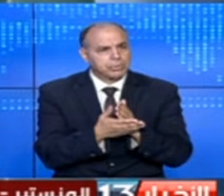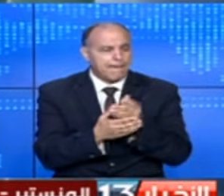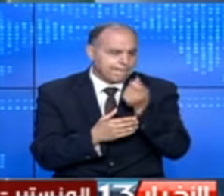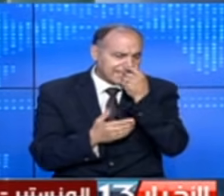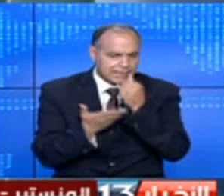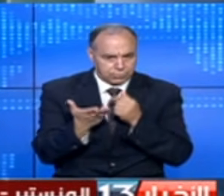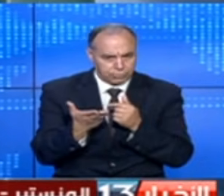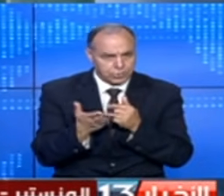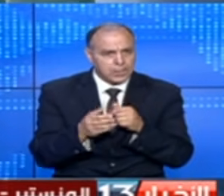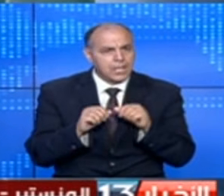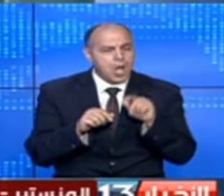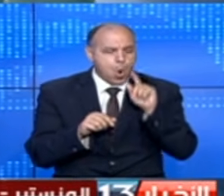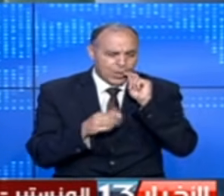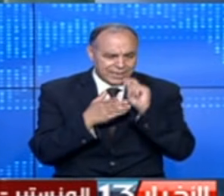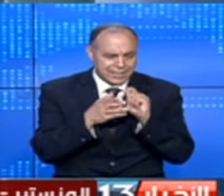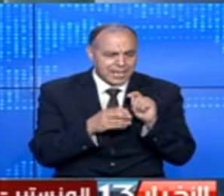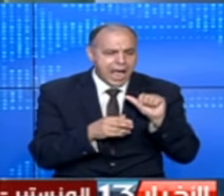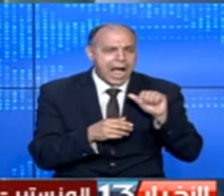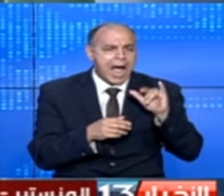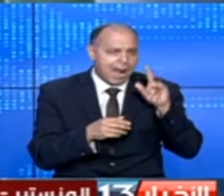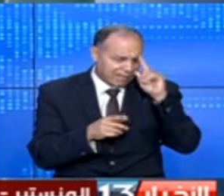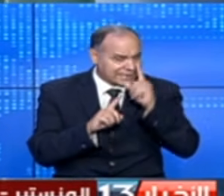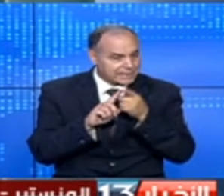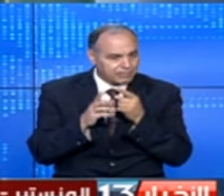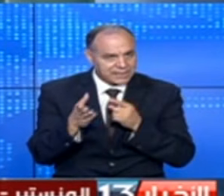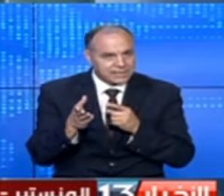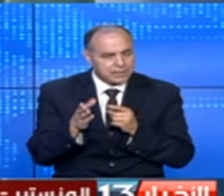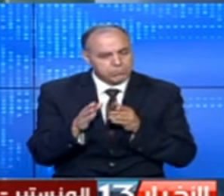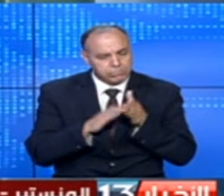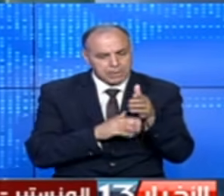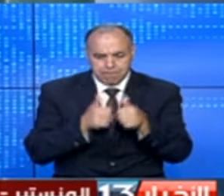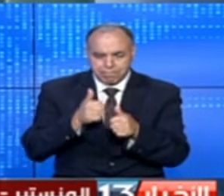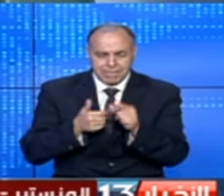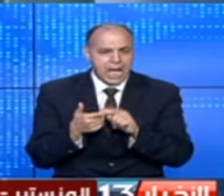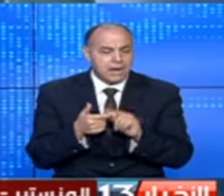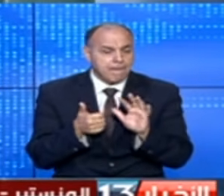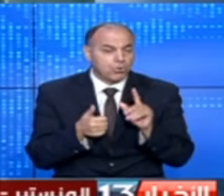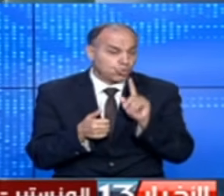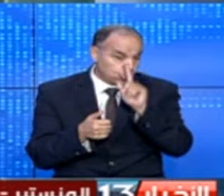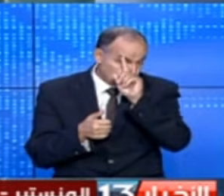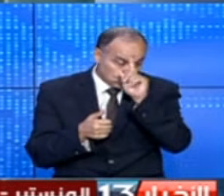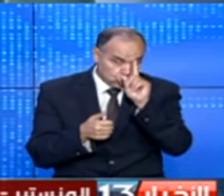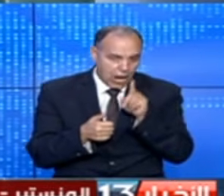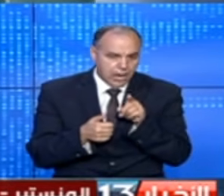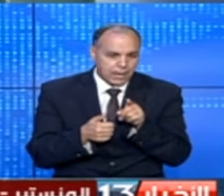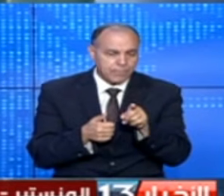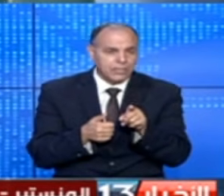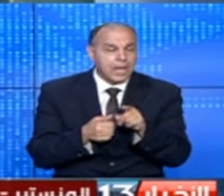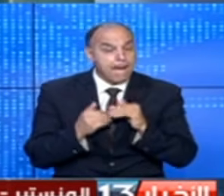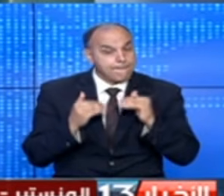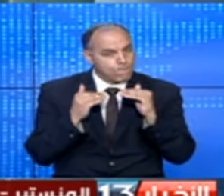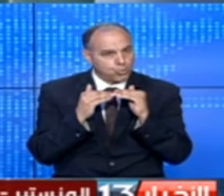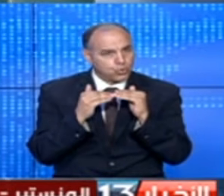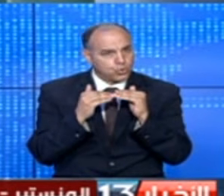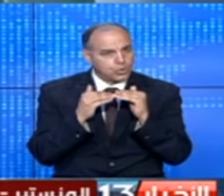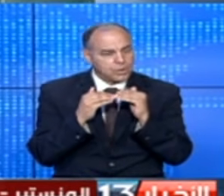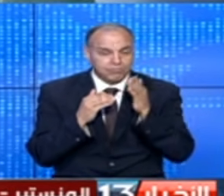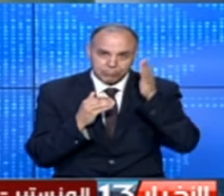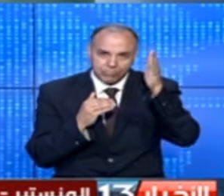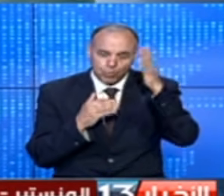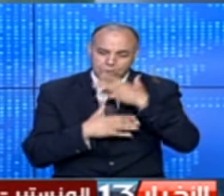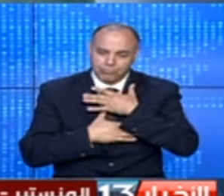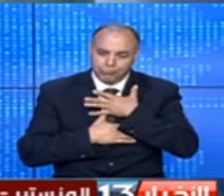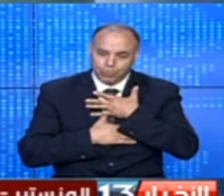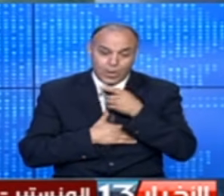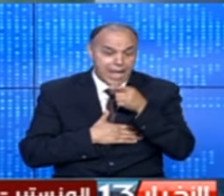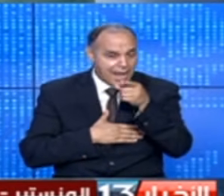بالمنستير، تمتع الطفل هذا استثنائيا باجتياز المناظرة، وإن شاء الله يكون في مستوى الأمال المتعلقة